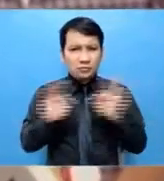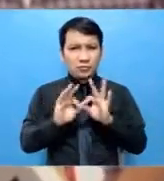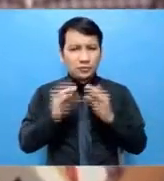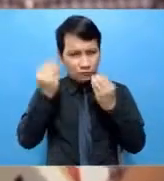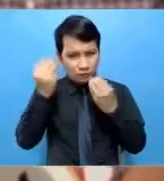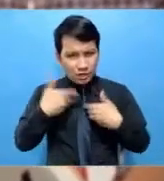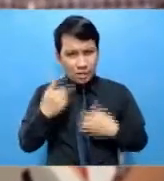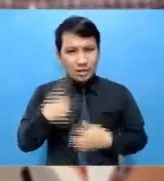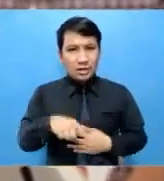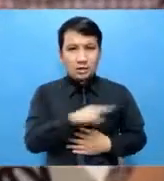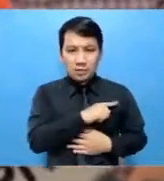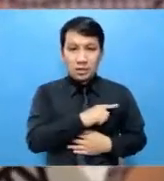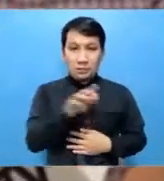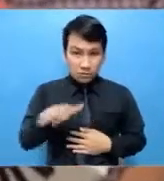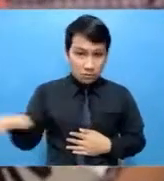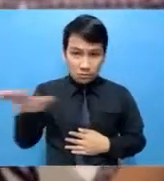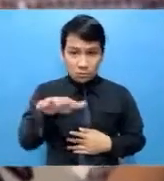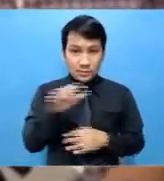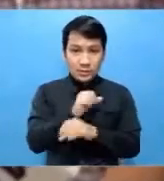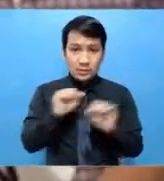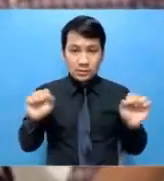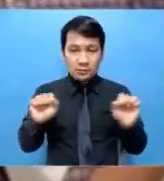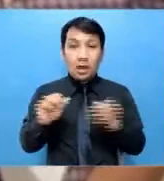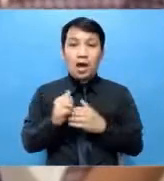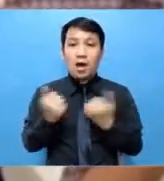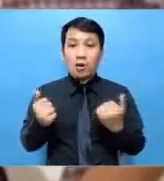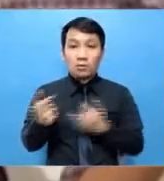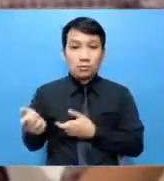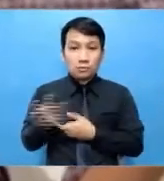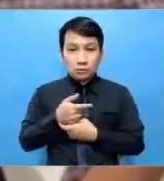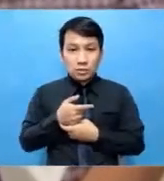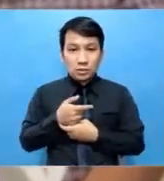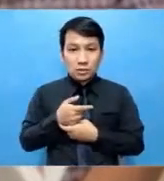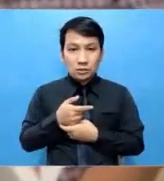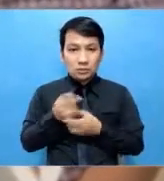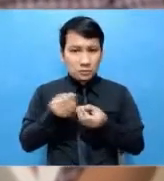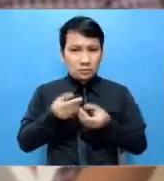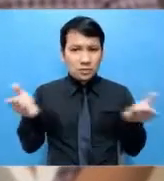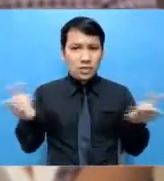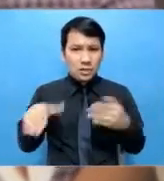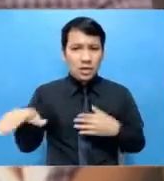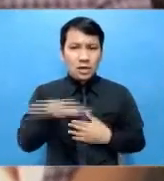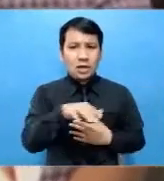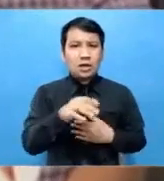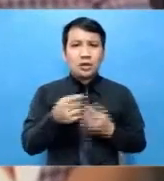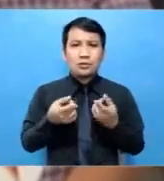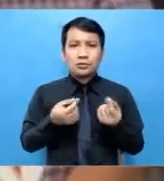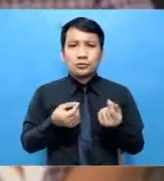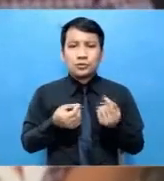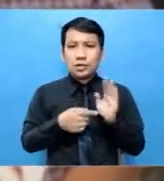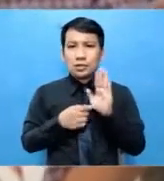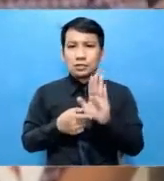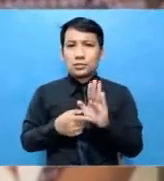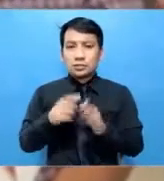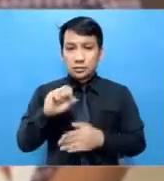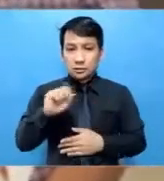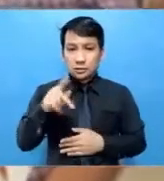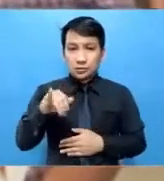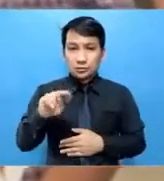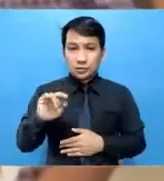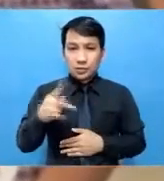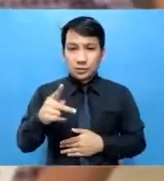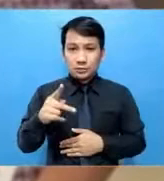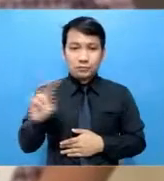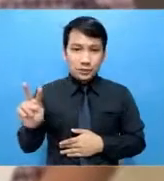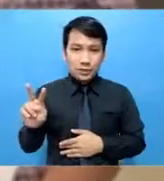po masanay pong ating city pag-handle ng ating pong logistic nitong ating pong Sputnik V, itong Sputnik